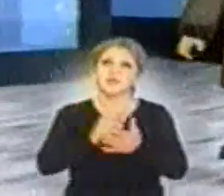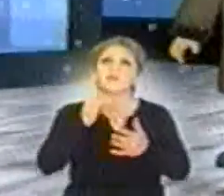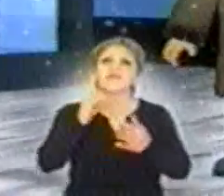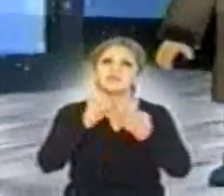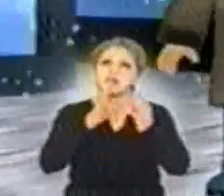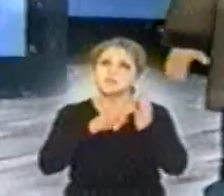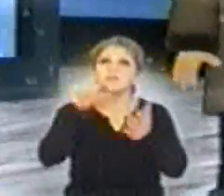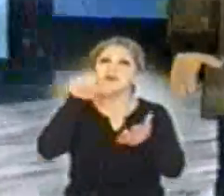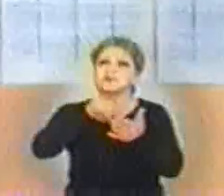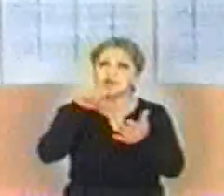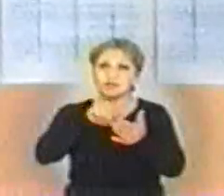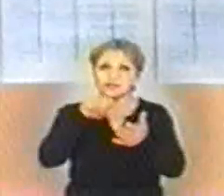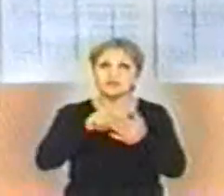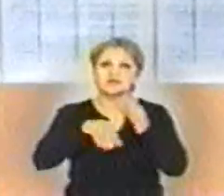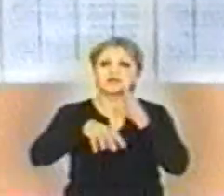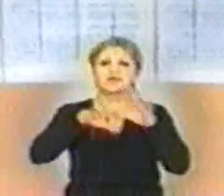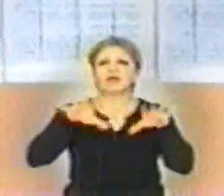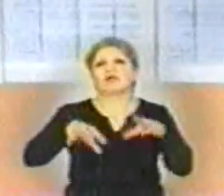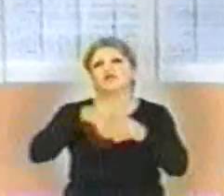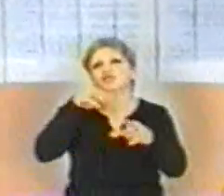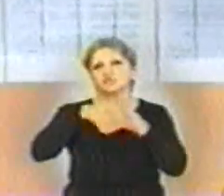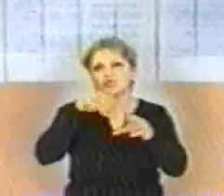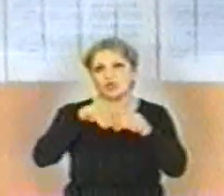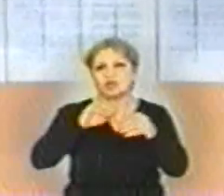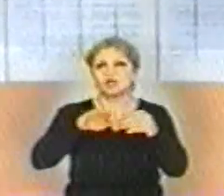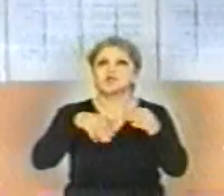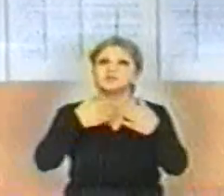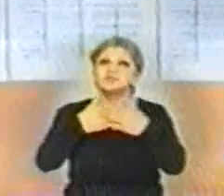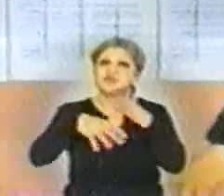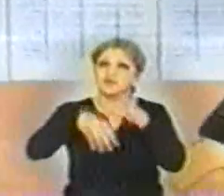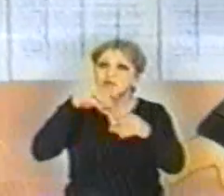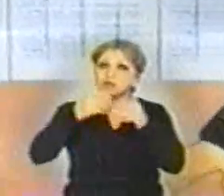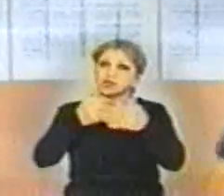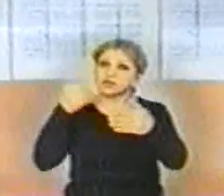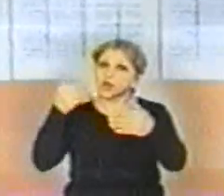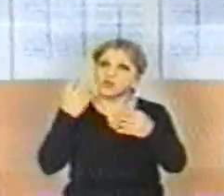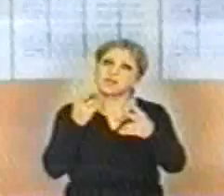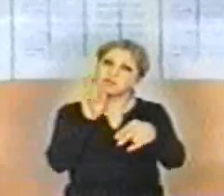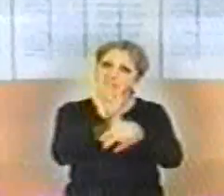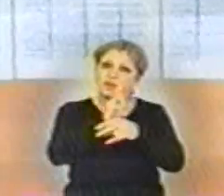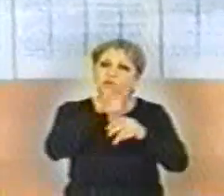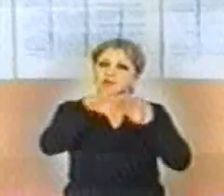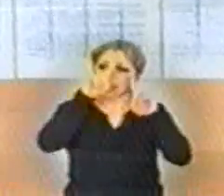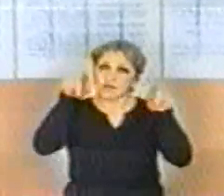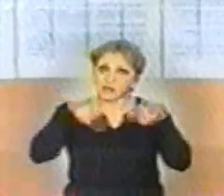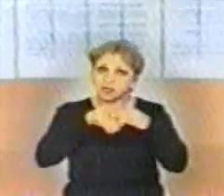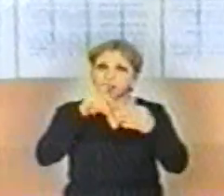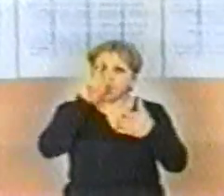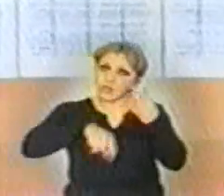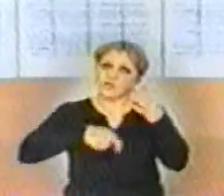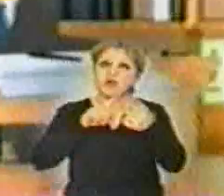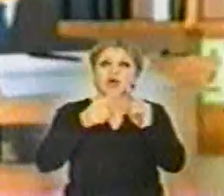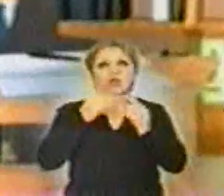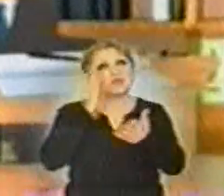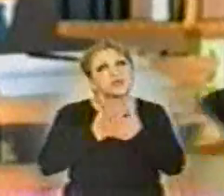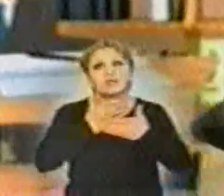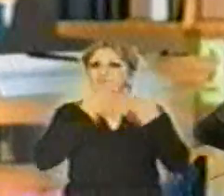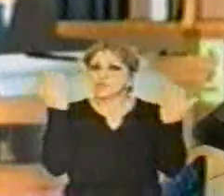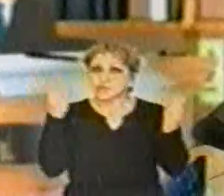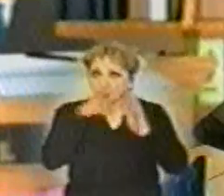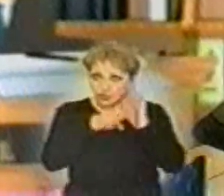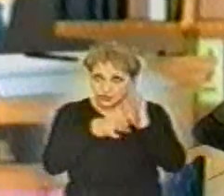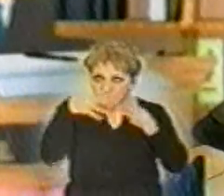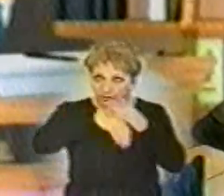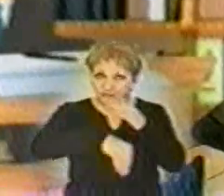Հանրապետության նախագահի ընտրություններին։ Մինչև քվեարկության օրը այցելել է ընտրական տեղամաս և համոզվել, որ ընդգրկված եմ ընտրողների ցուցակում։ Ընտրական